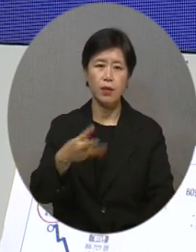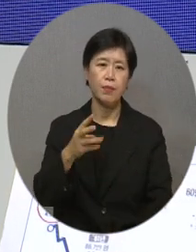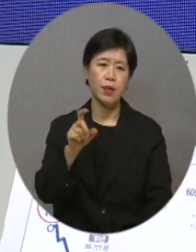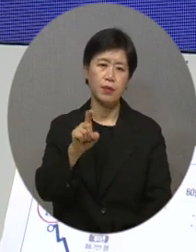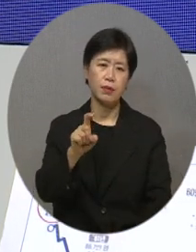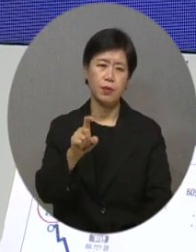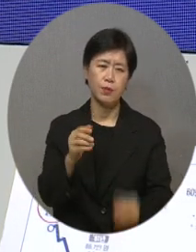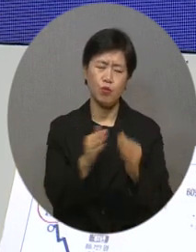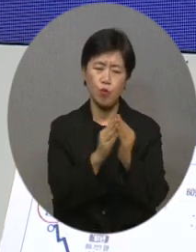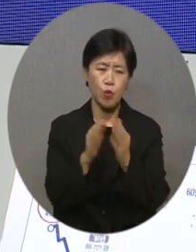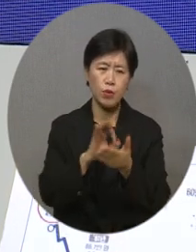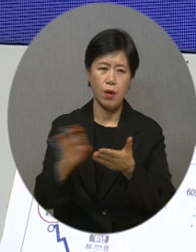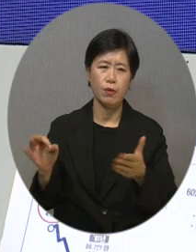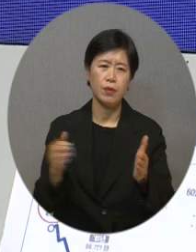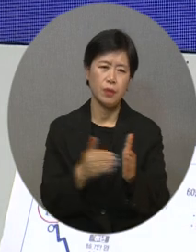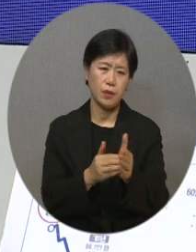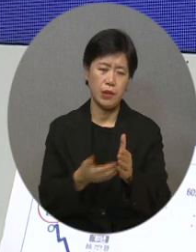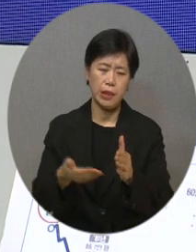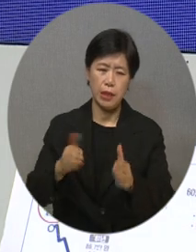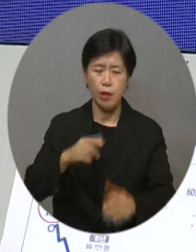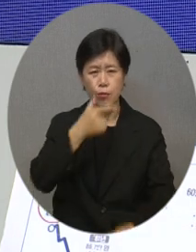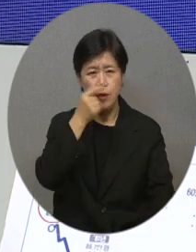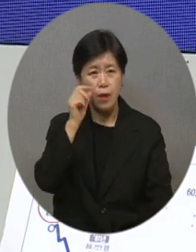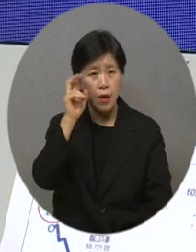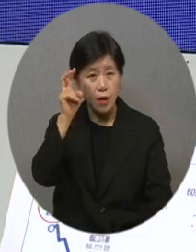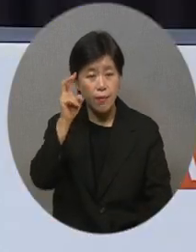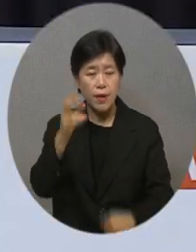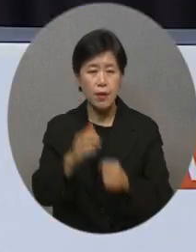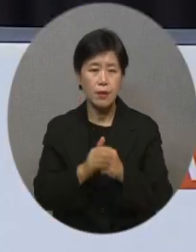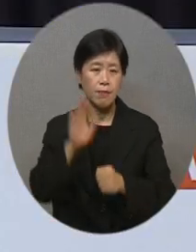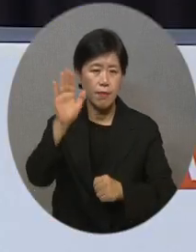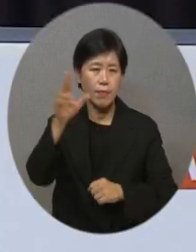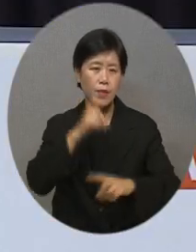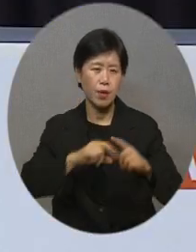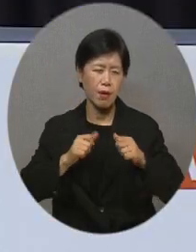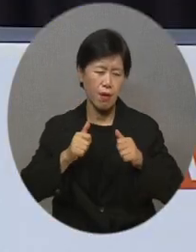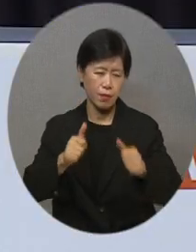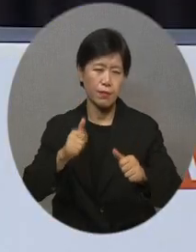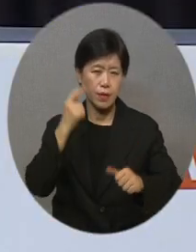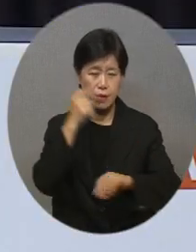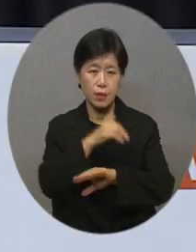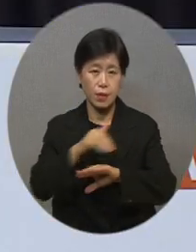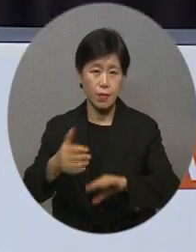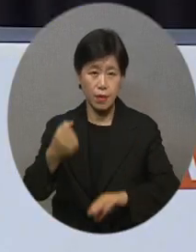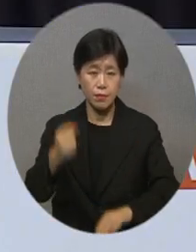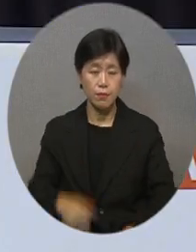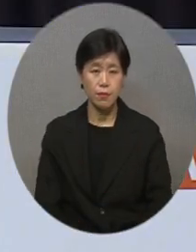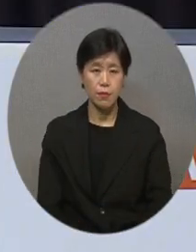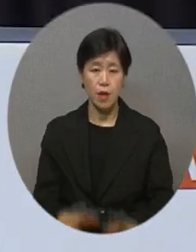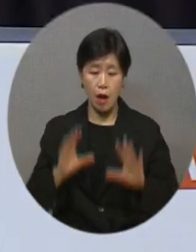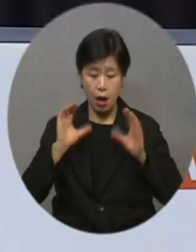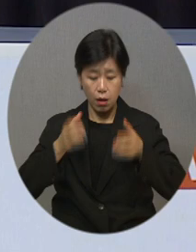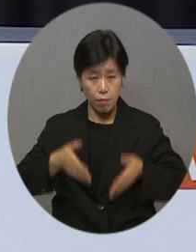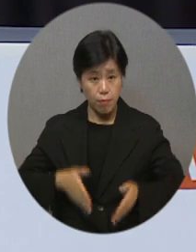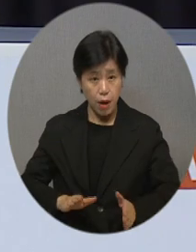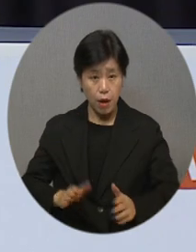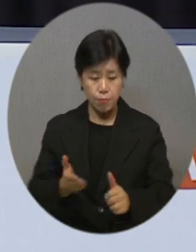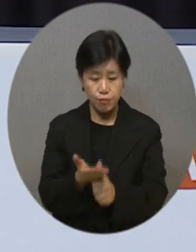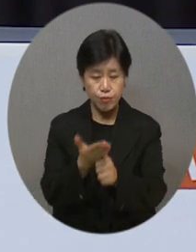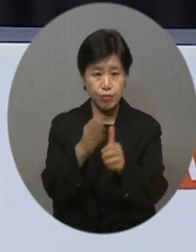부족하고 그래가지고 좀 더 열심히 할 그런 계획을 가지고 있습니다. 출산과 양육의 과정에서도 돈이 많이